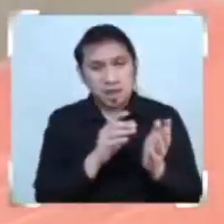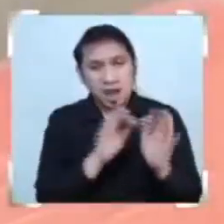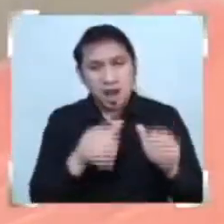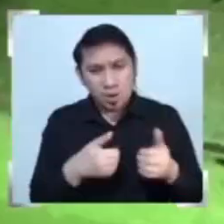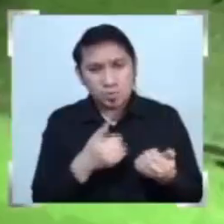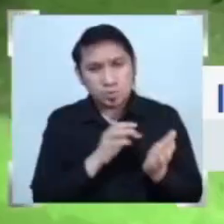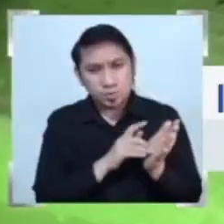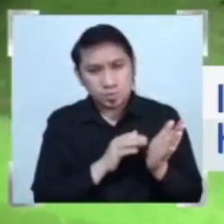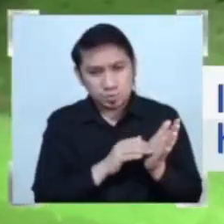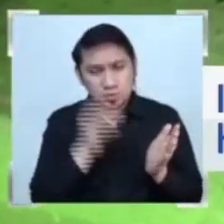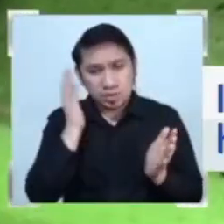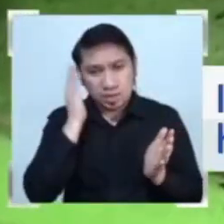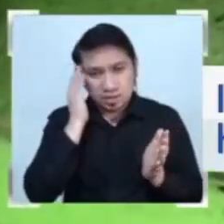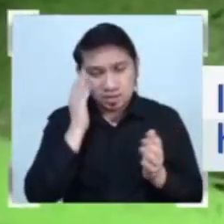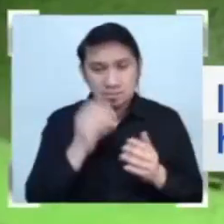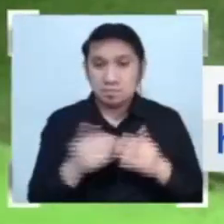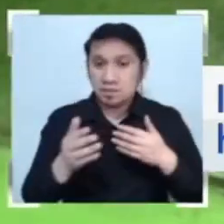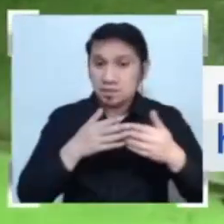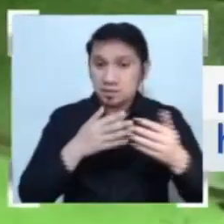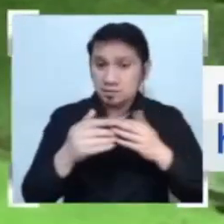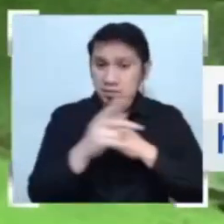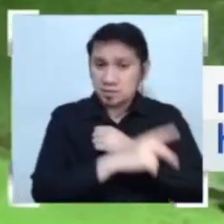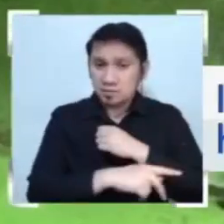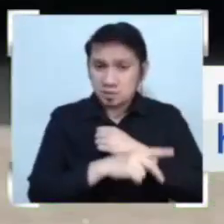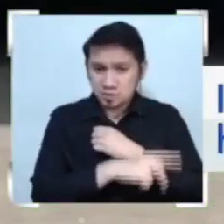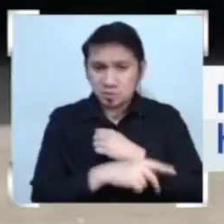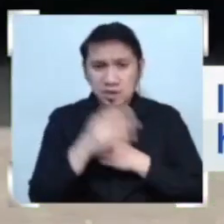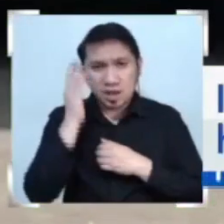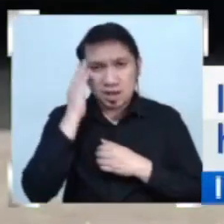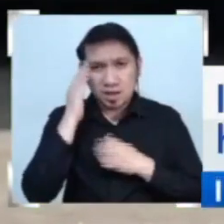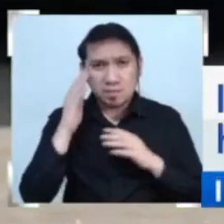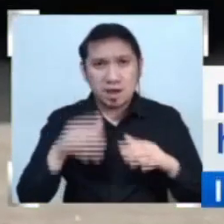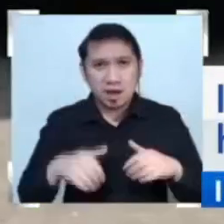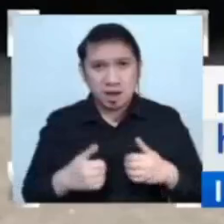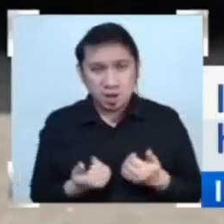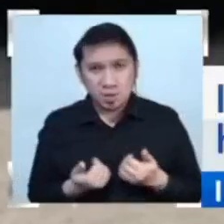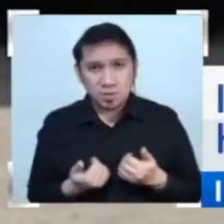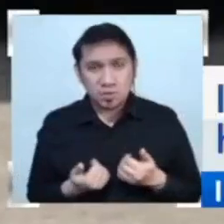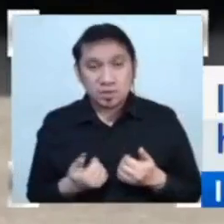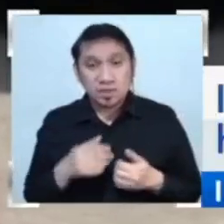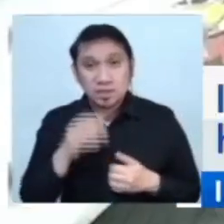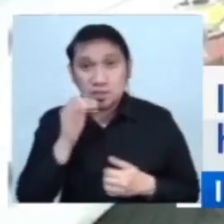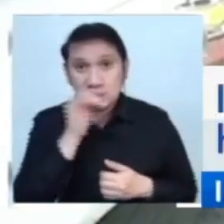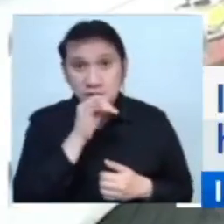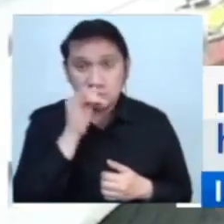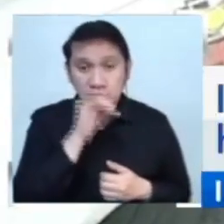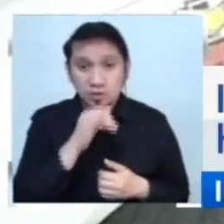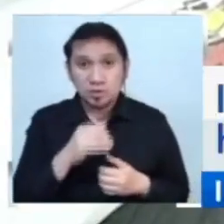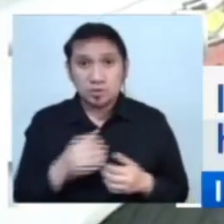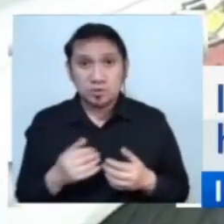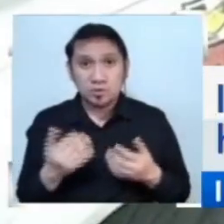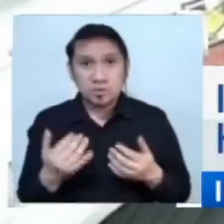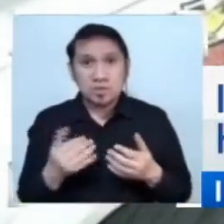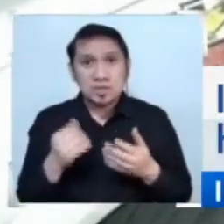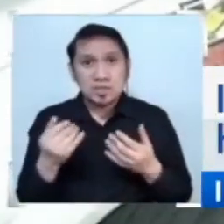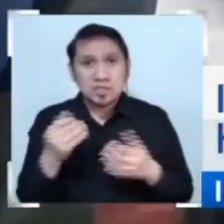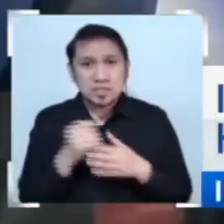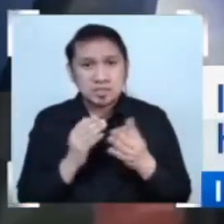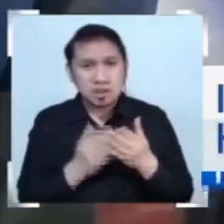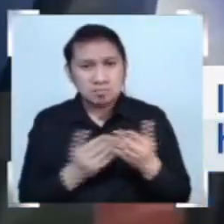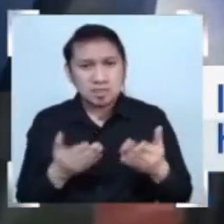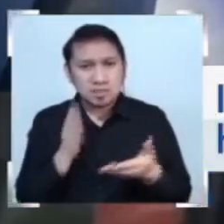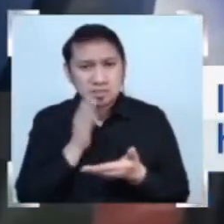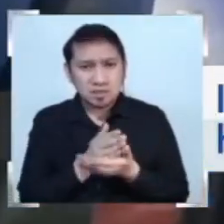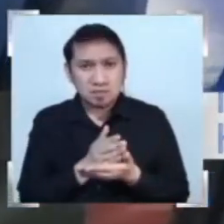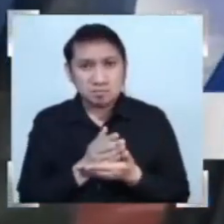ramdam na ang epekto ng pagsipa sa presyo ng produktong petrolyo. Sa Iloilo, may ilang napapaisip na magtigil pasada muna.